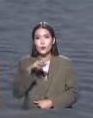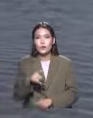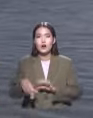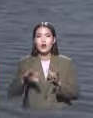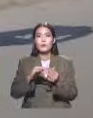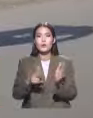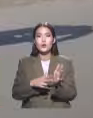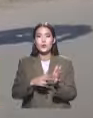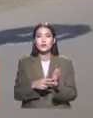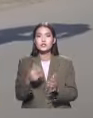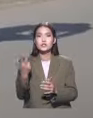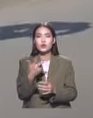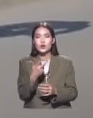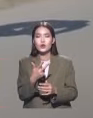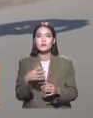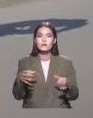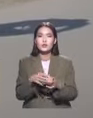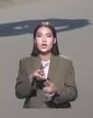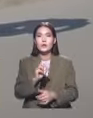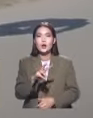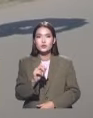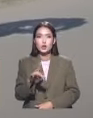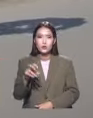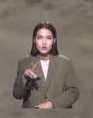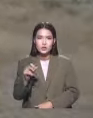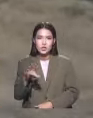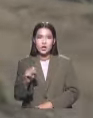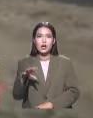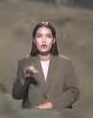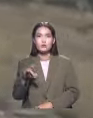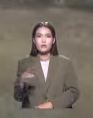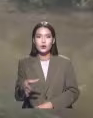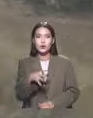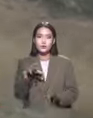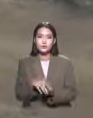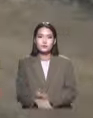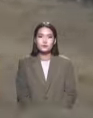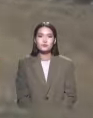итогам 8-го этапа в тройке лидеров команда из Мангустауска, Костанайской и Актюбинской областей.